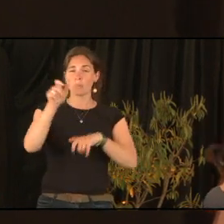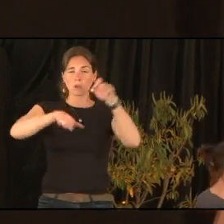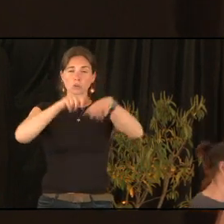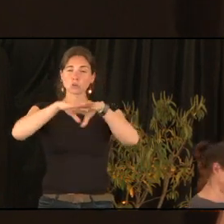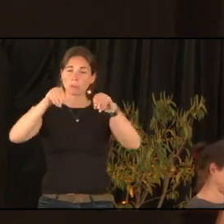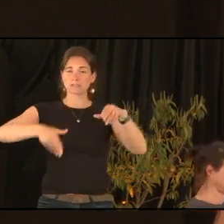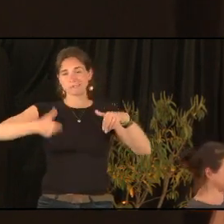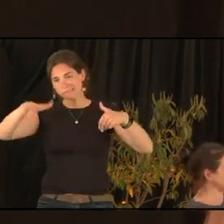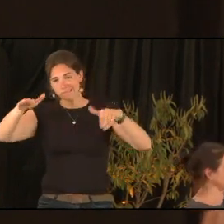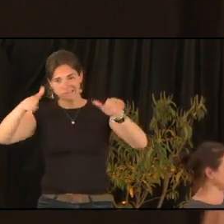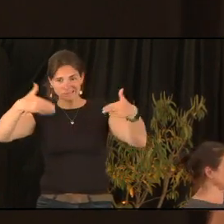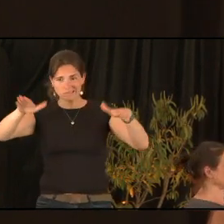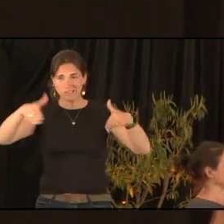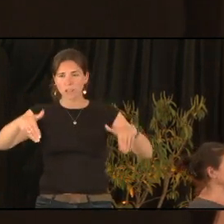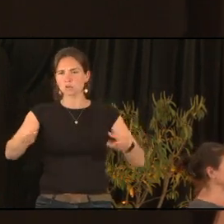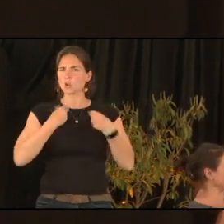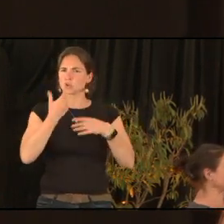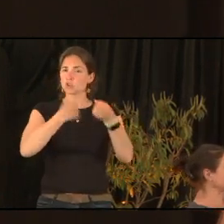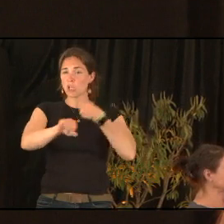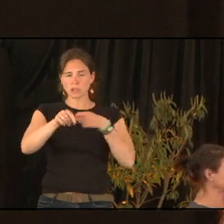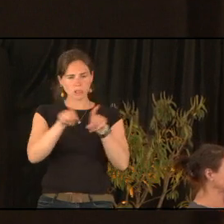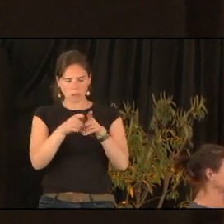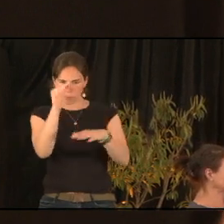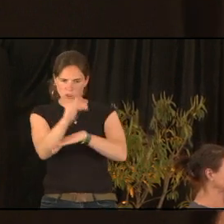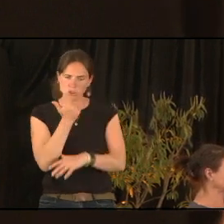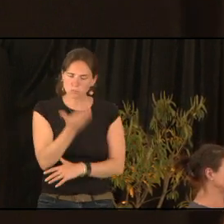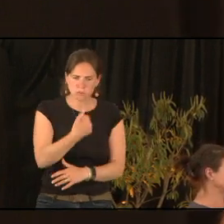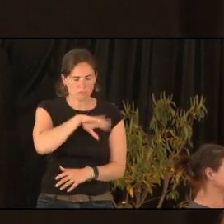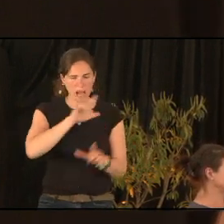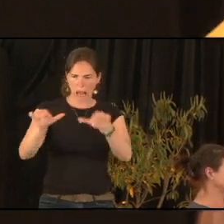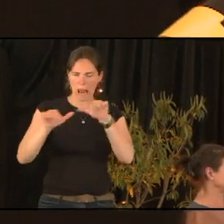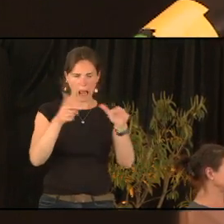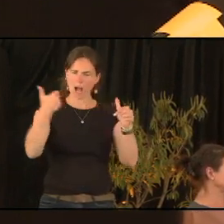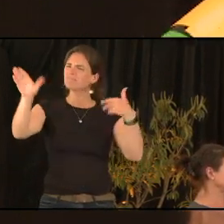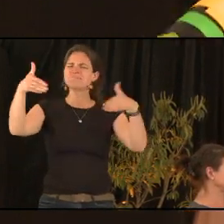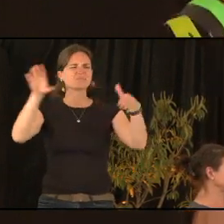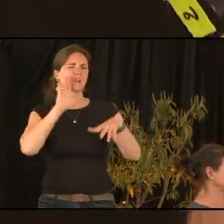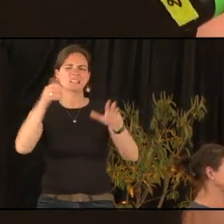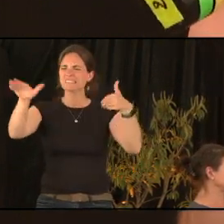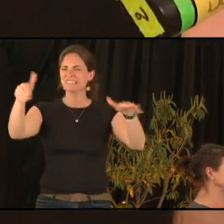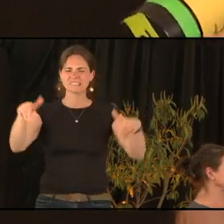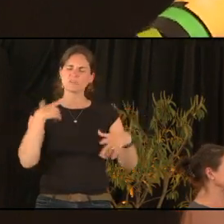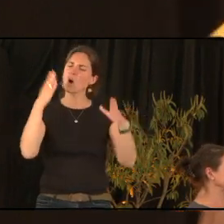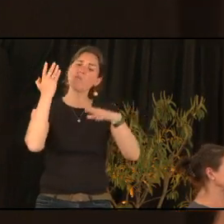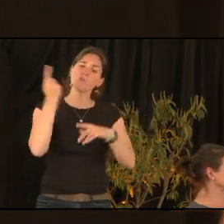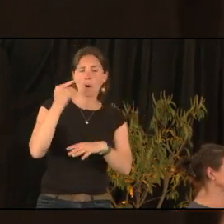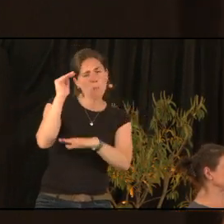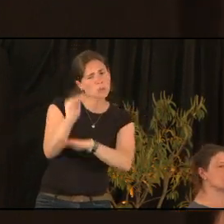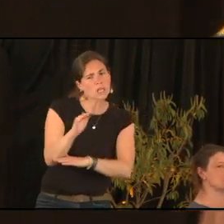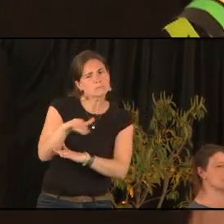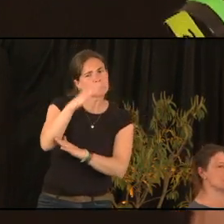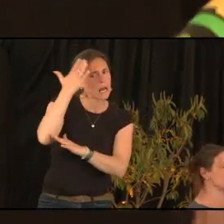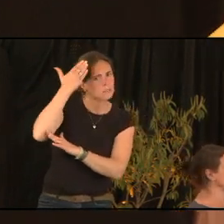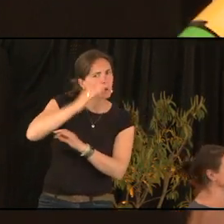personnages secondaires, et qui sont très importants, c'est des autochtones, d'un côté, de